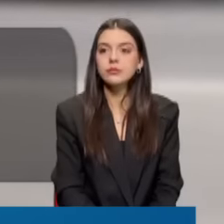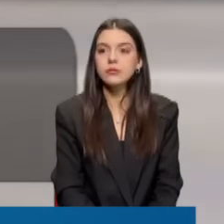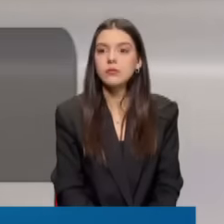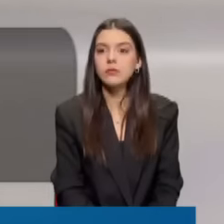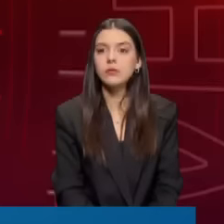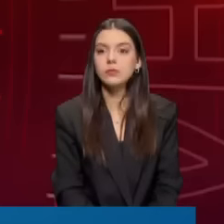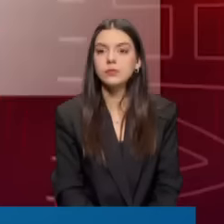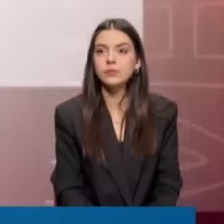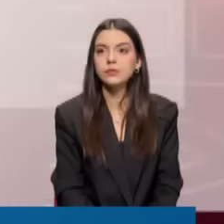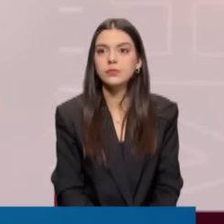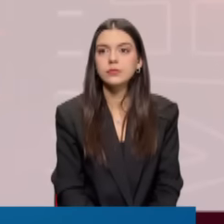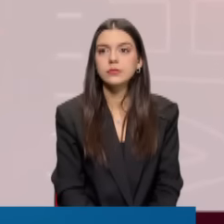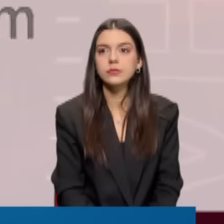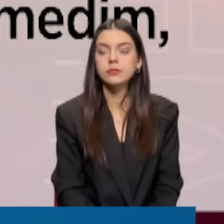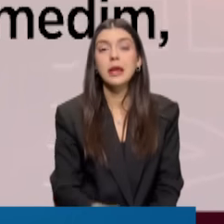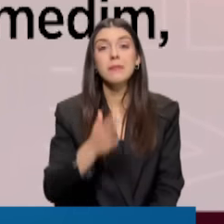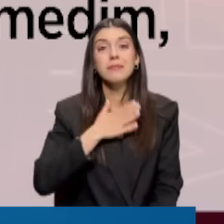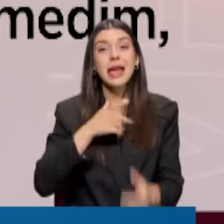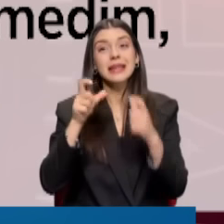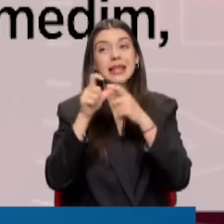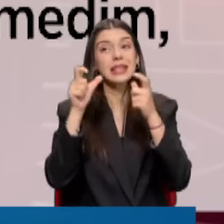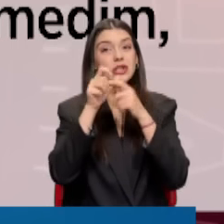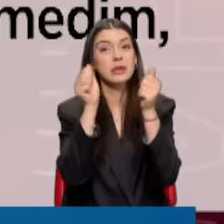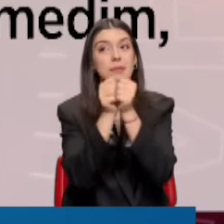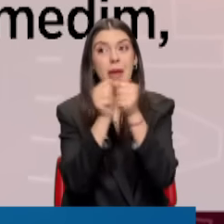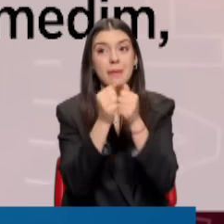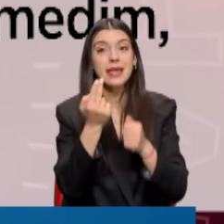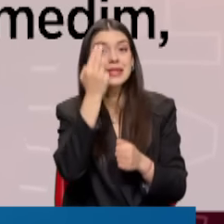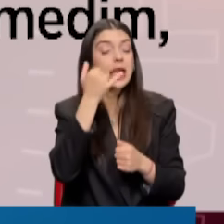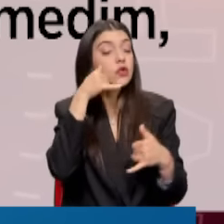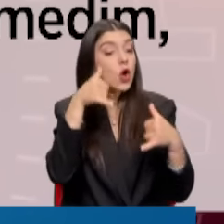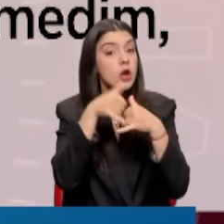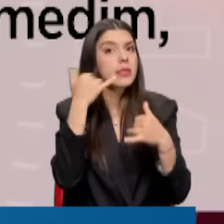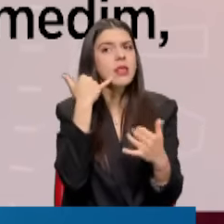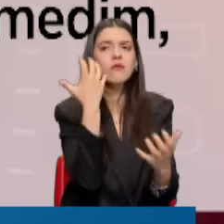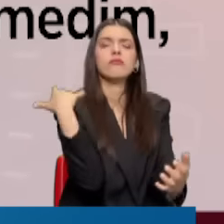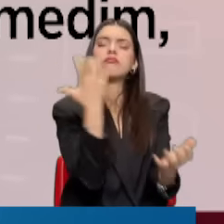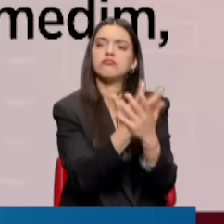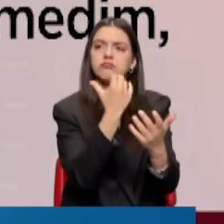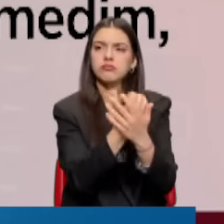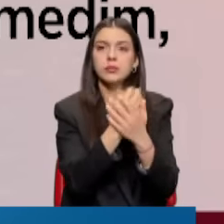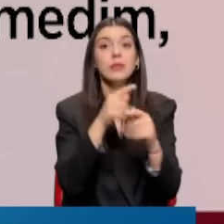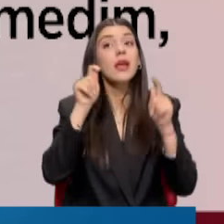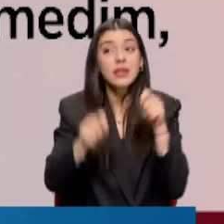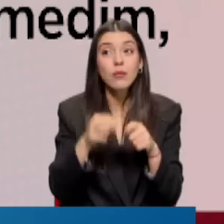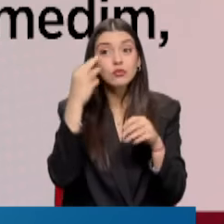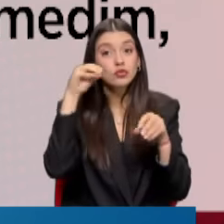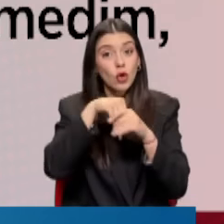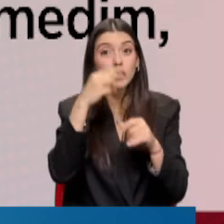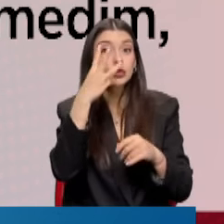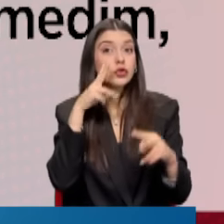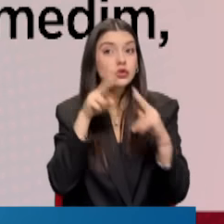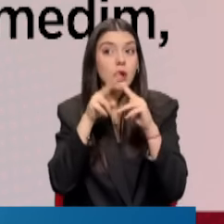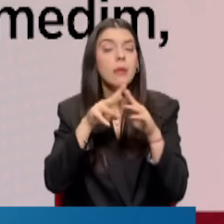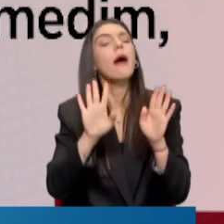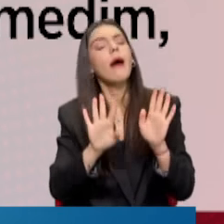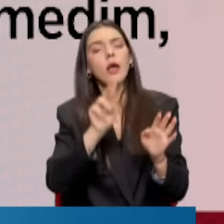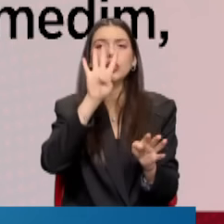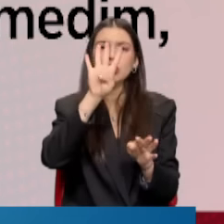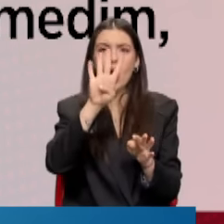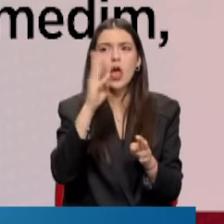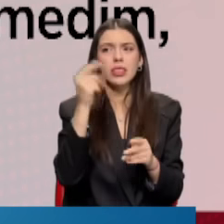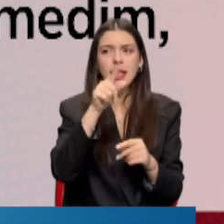atıyorlar Ben Serdar Ser çelik'le yaptığım yi konuşmayı telefonuma kaydettim yaptığım son üç görüşme hariç diğer dört görüşmeden